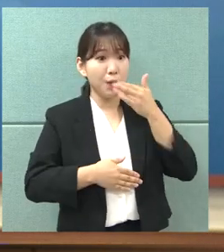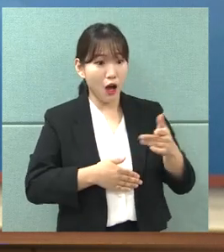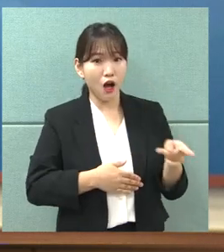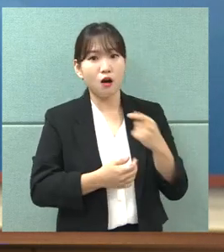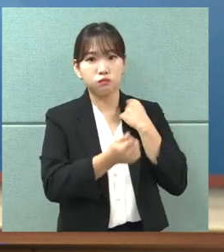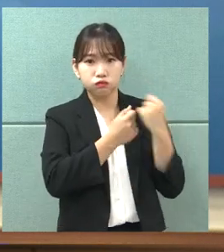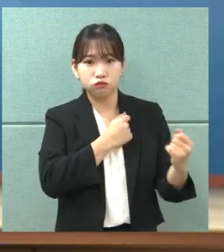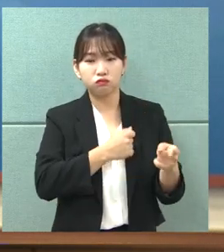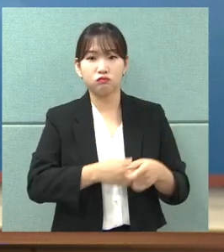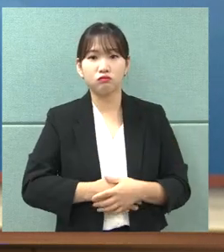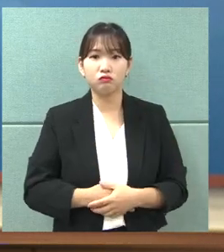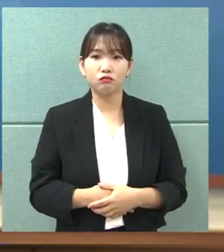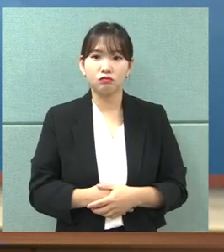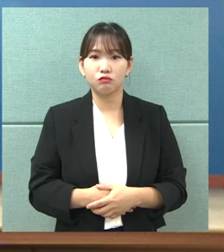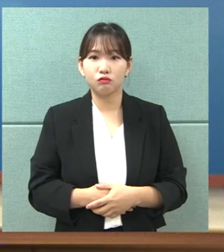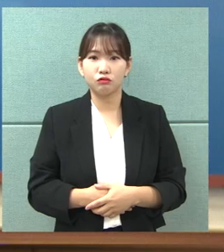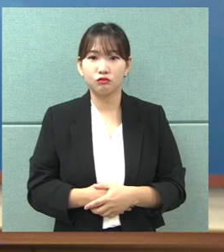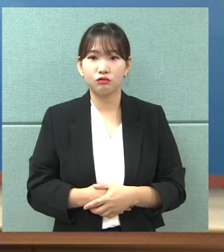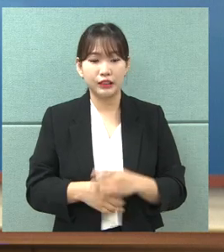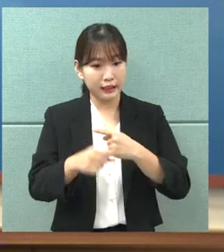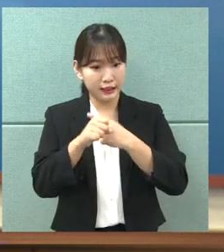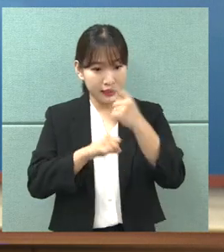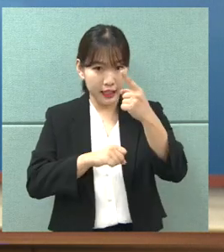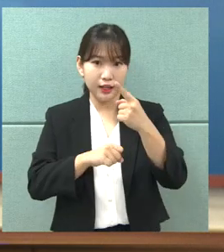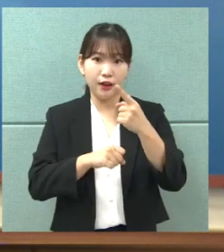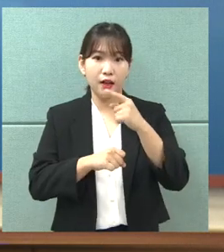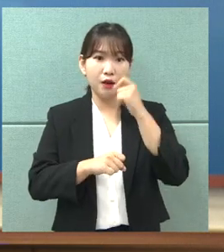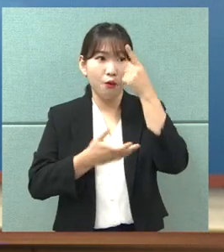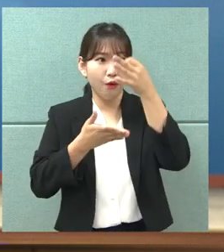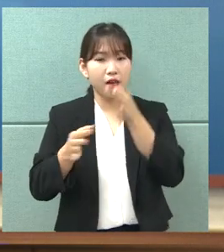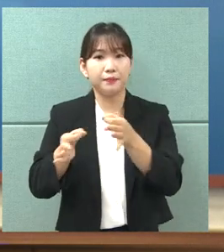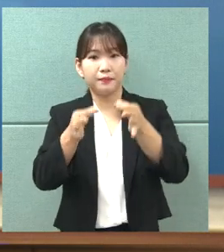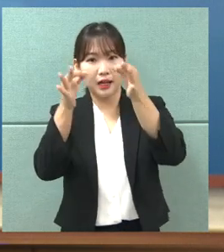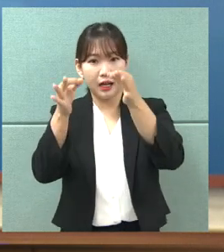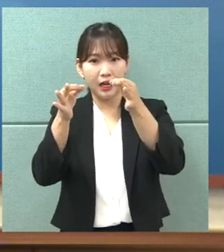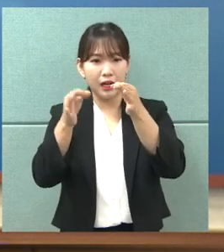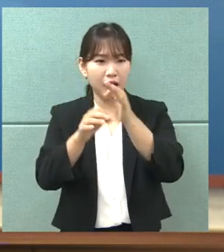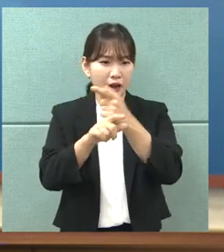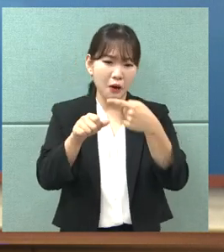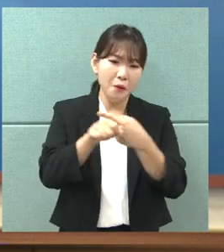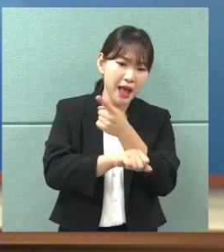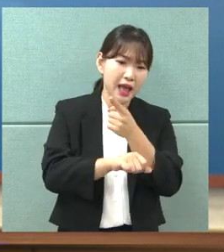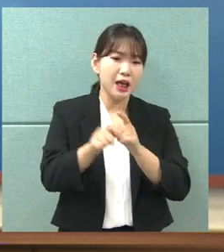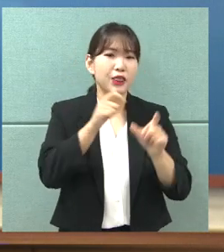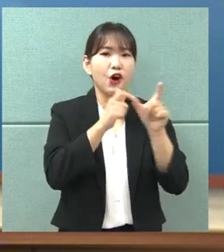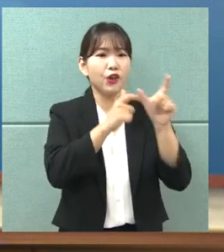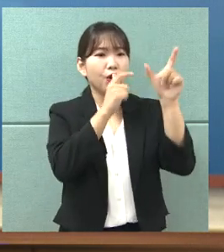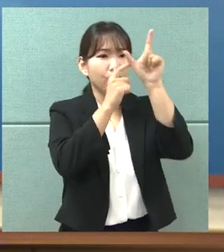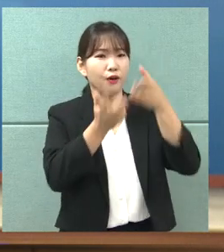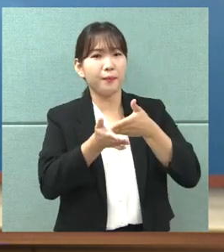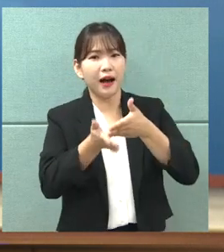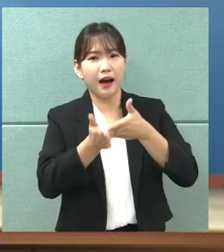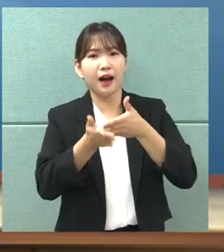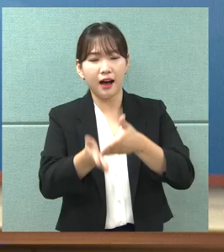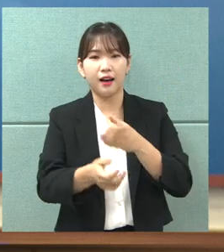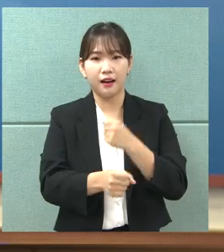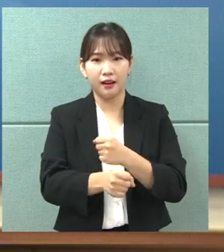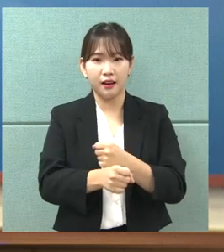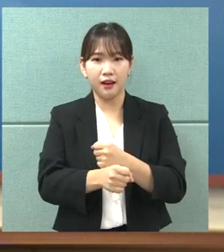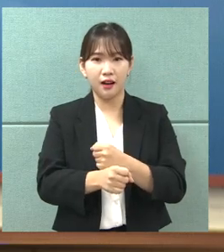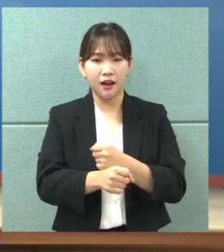있음에도 불구하고 임금인상 등 다른 추가 요구까지 주장하면서 모두를